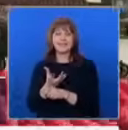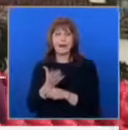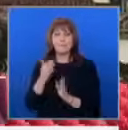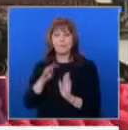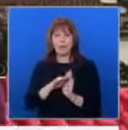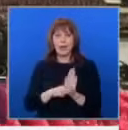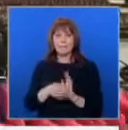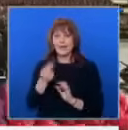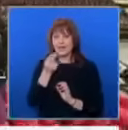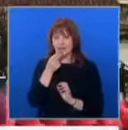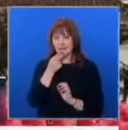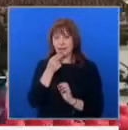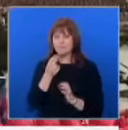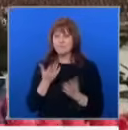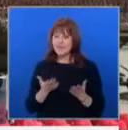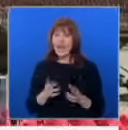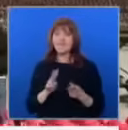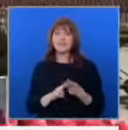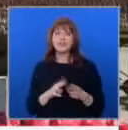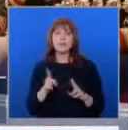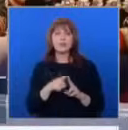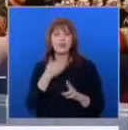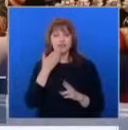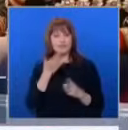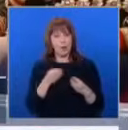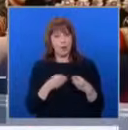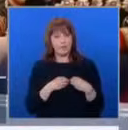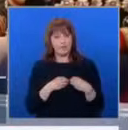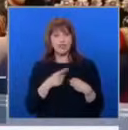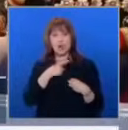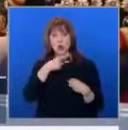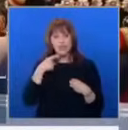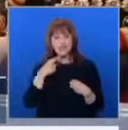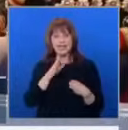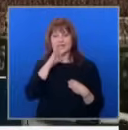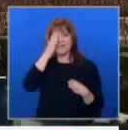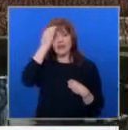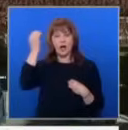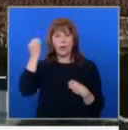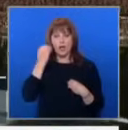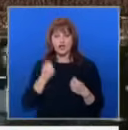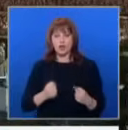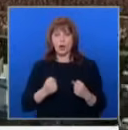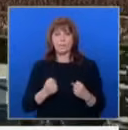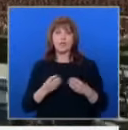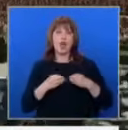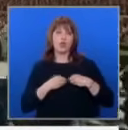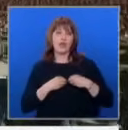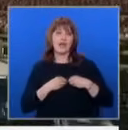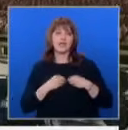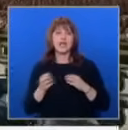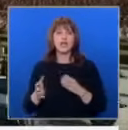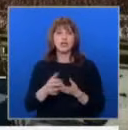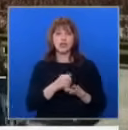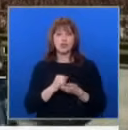Съвсем логично, в навечерието на визитата си Владимир Путин изрази убеждение, че Русия и Северна Корея ще укрепят доверието и ще се